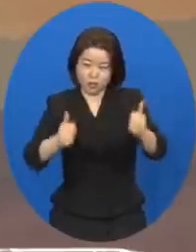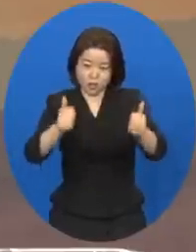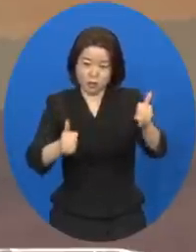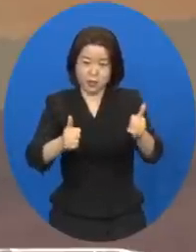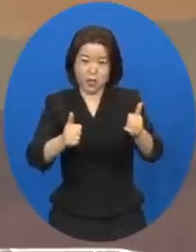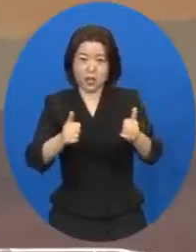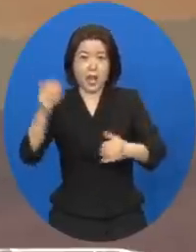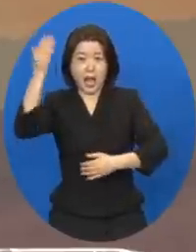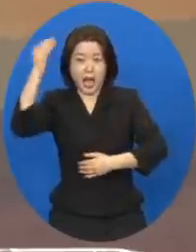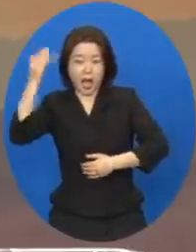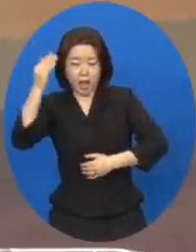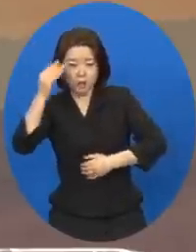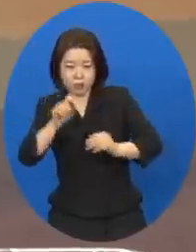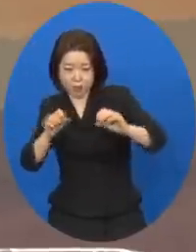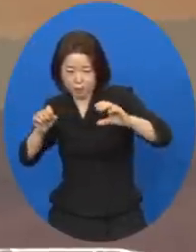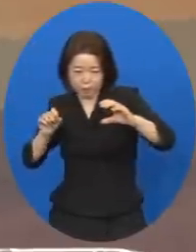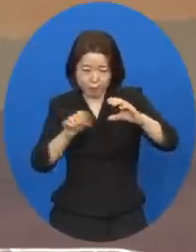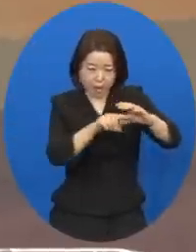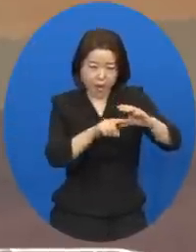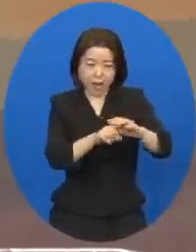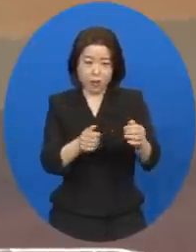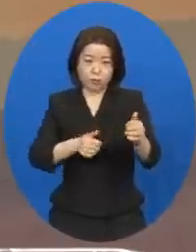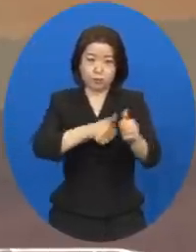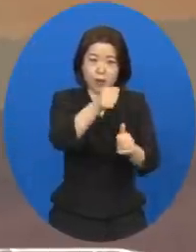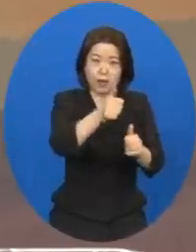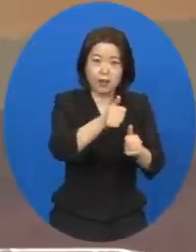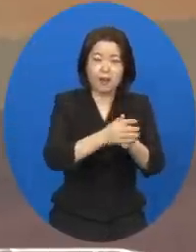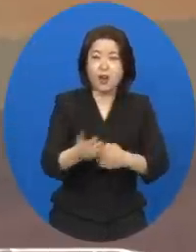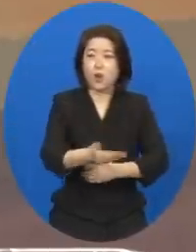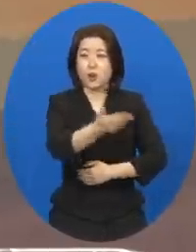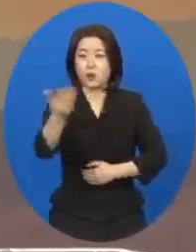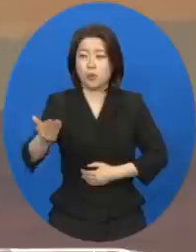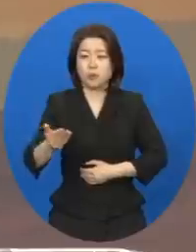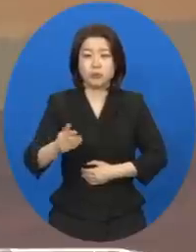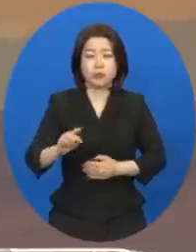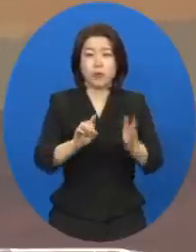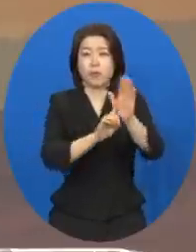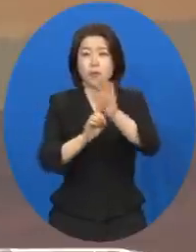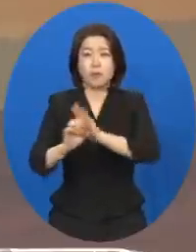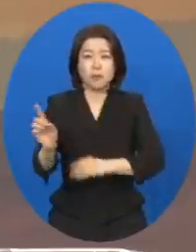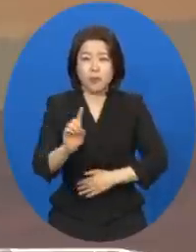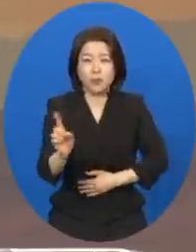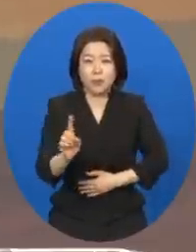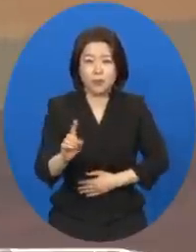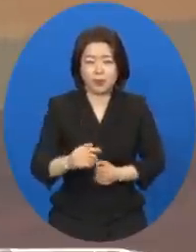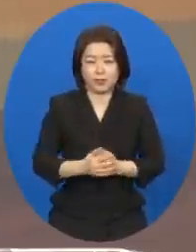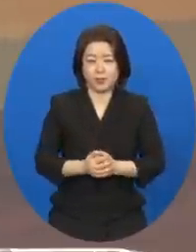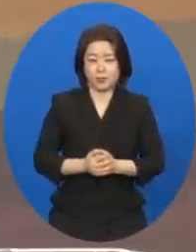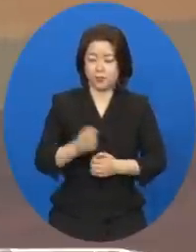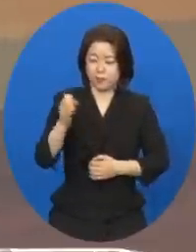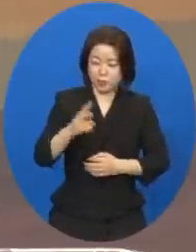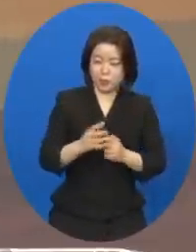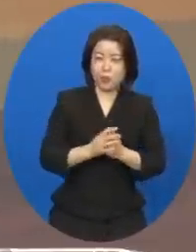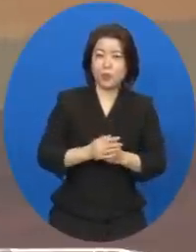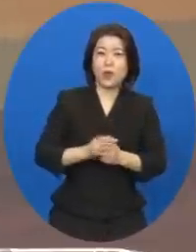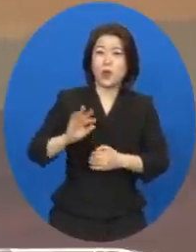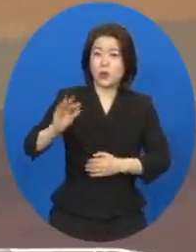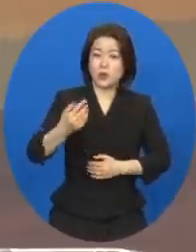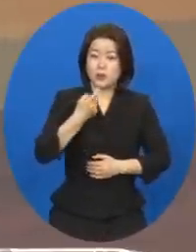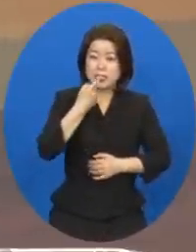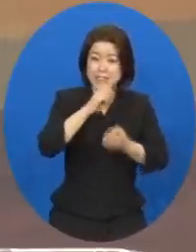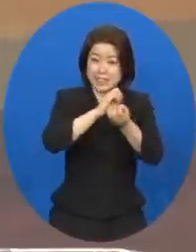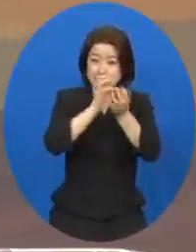우리 한국이 이겼을 때 그때 여러분 어떻게 반응하세요? 요즘 벚꽃 구경들 하시던데